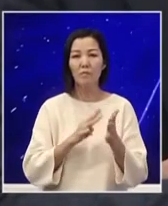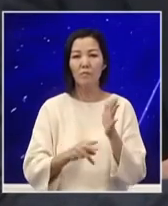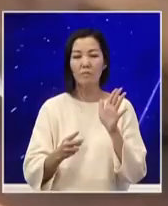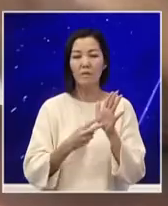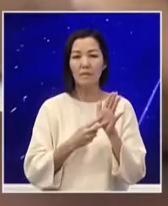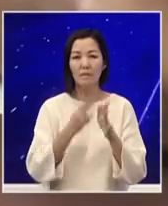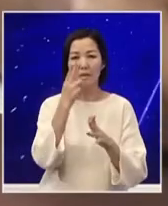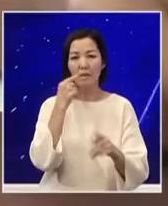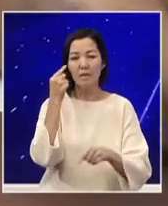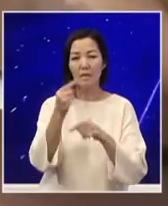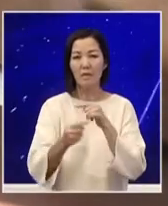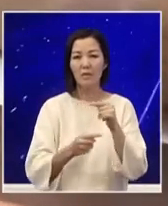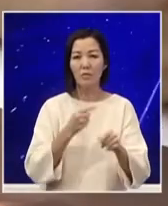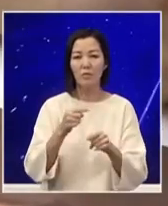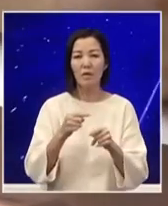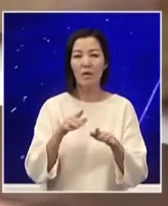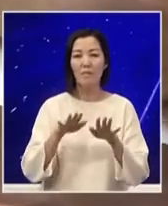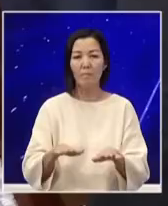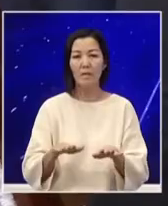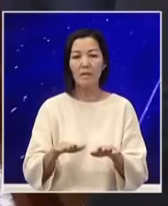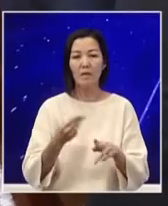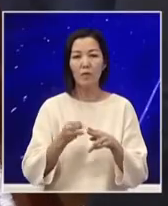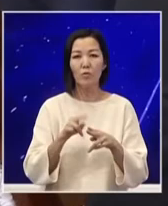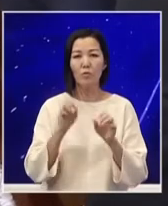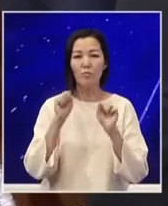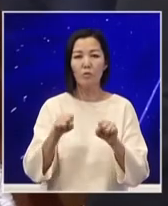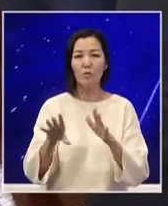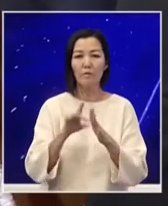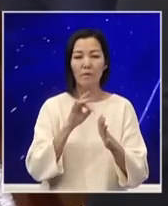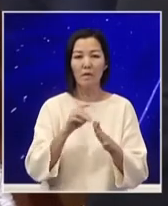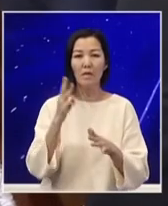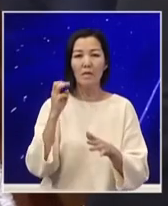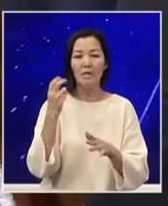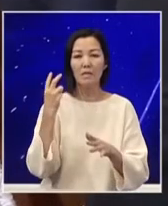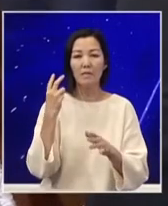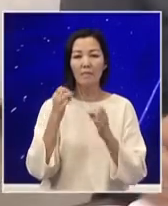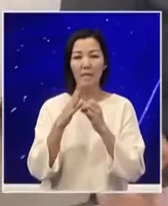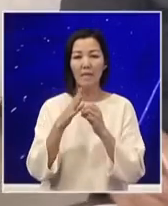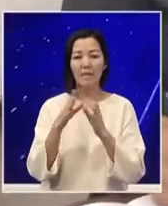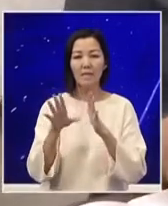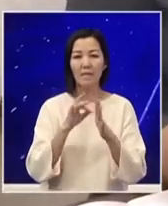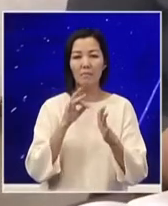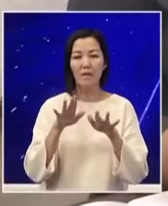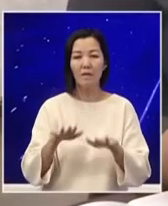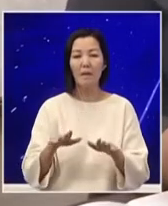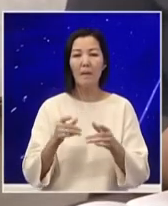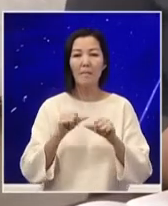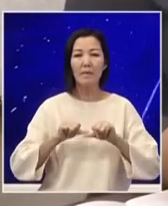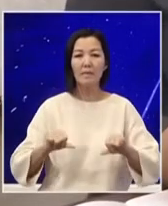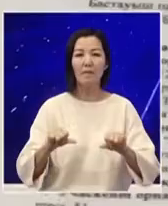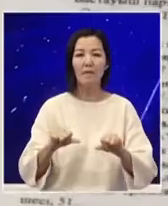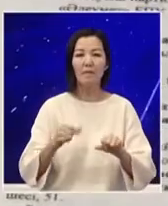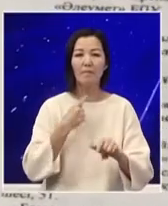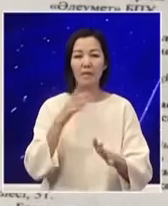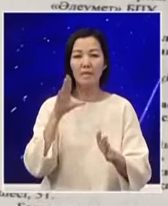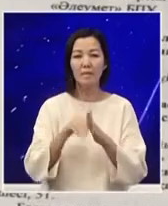87 традиционных избирательных участков. Всего сформировано 315 избирательных участков. По словам членов комиссии, процесс